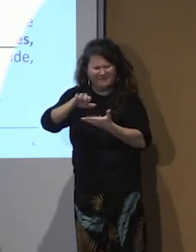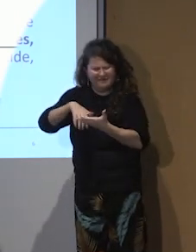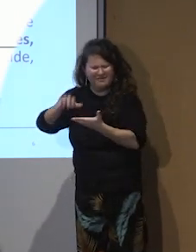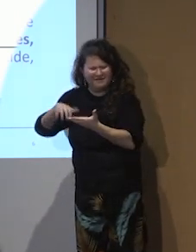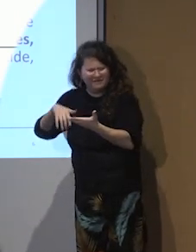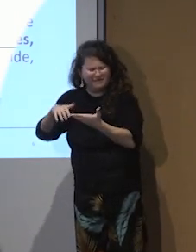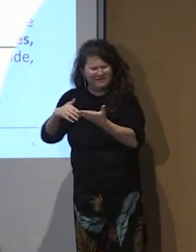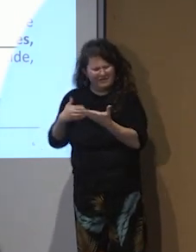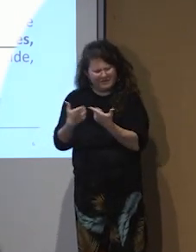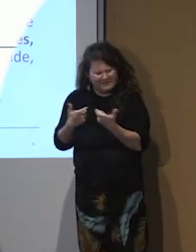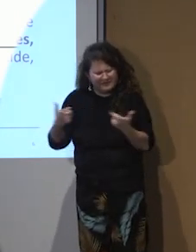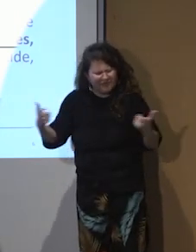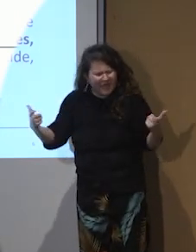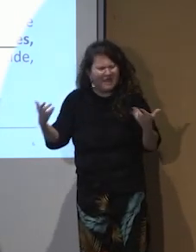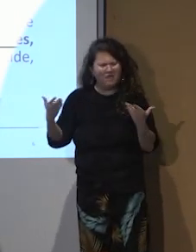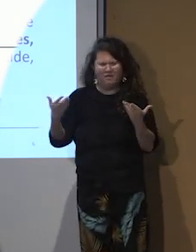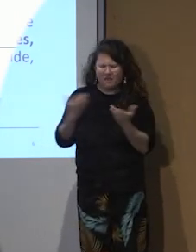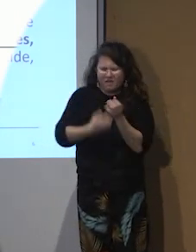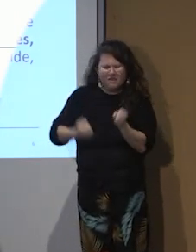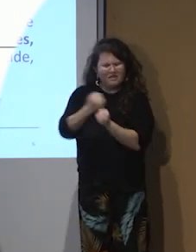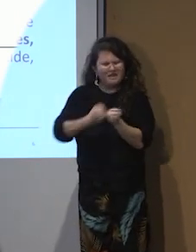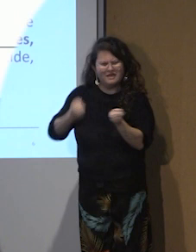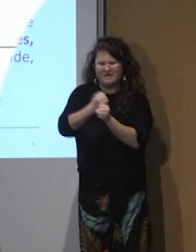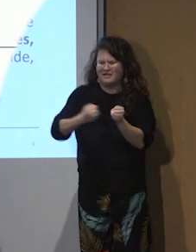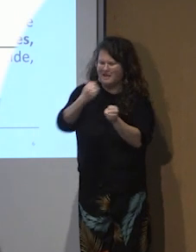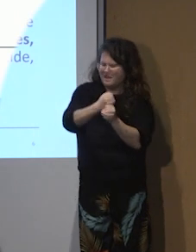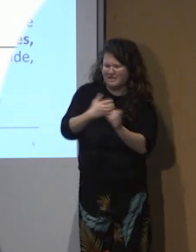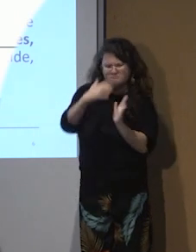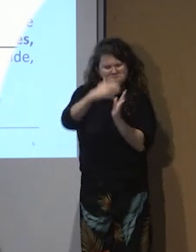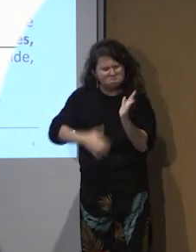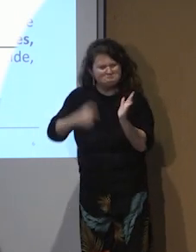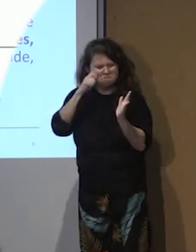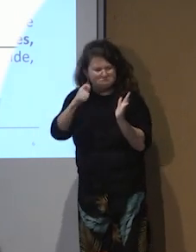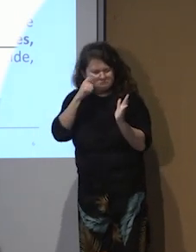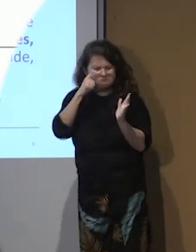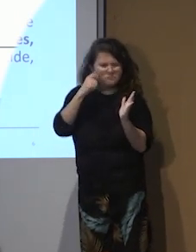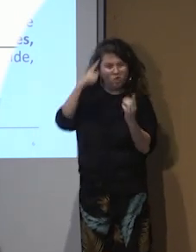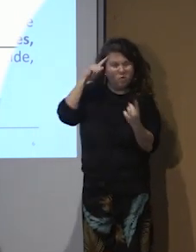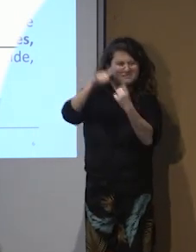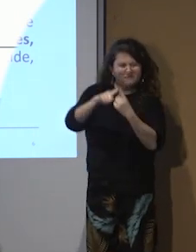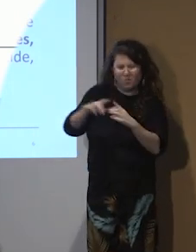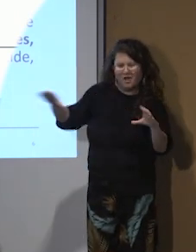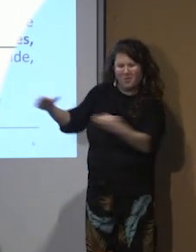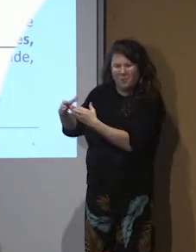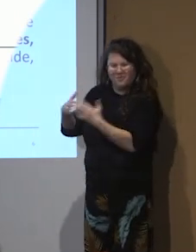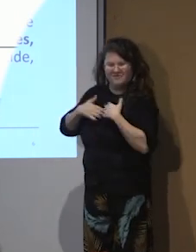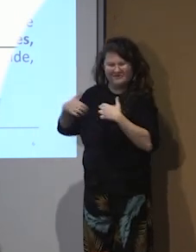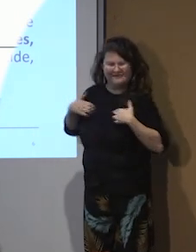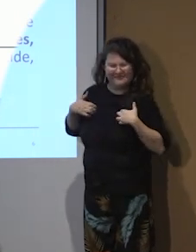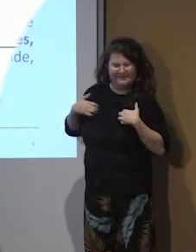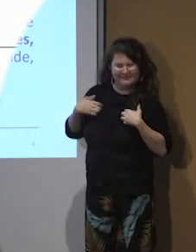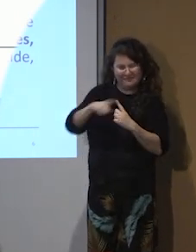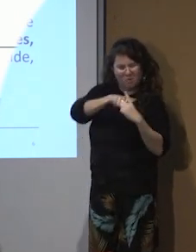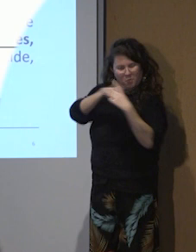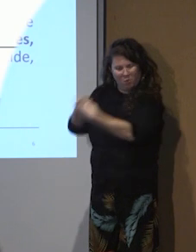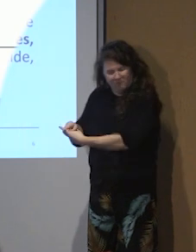plus abondante pour enfin prouver à nos sociétés savantes l'intérêt de l'activité physique et l'intégration de cette activité physique dans